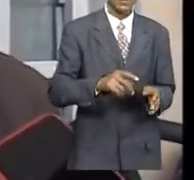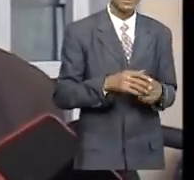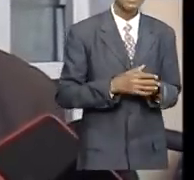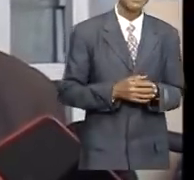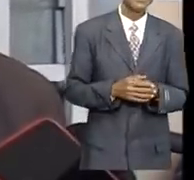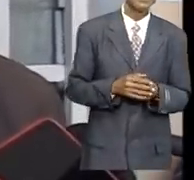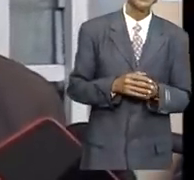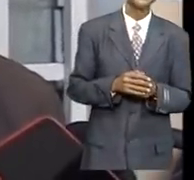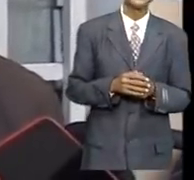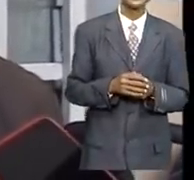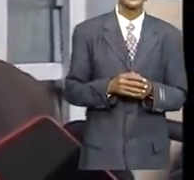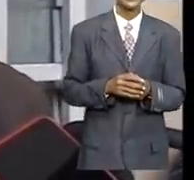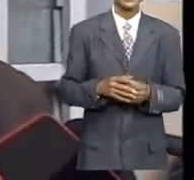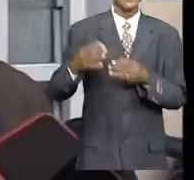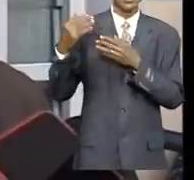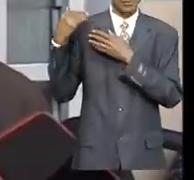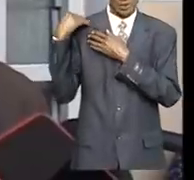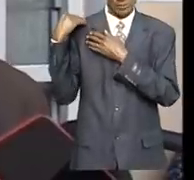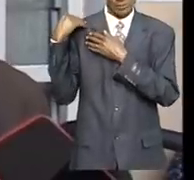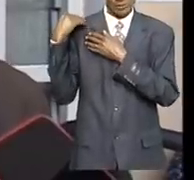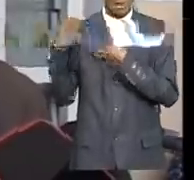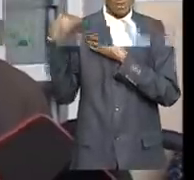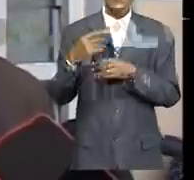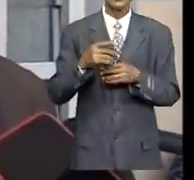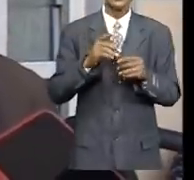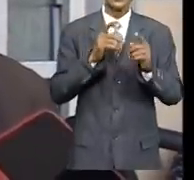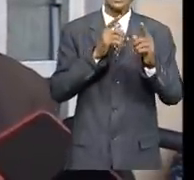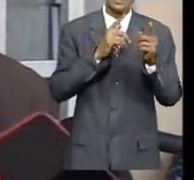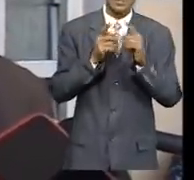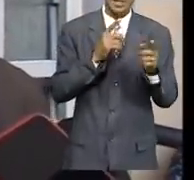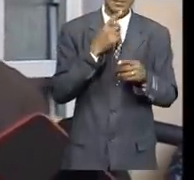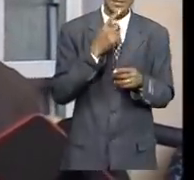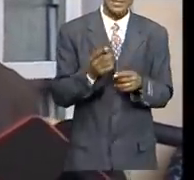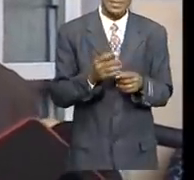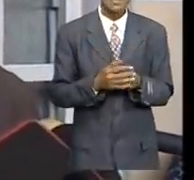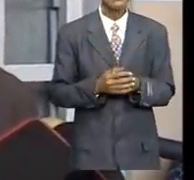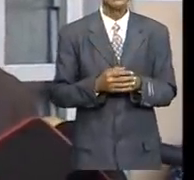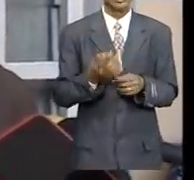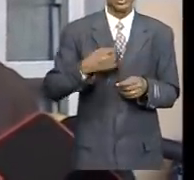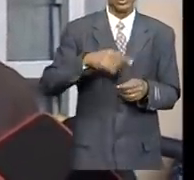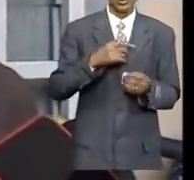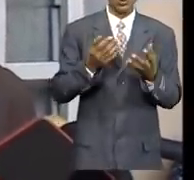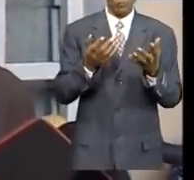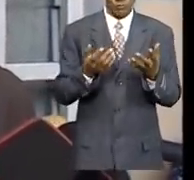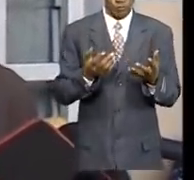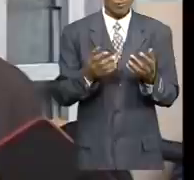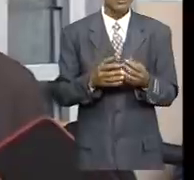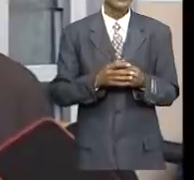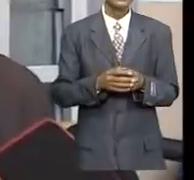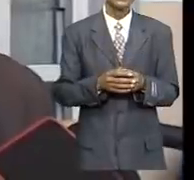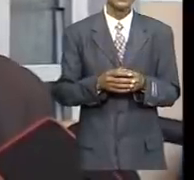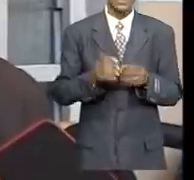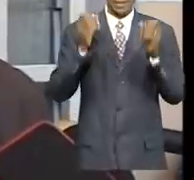Et l'évaluation qui a été faite l'année dernière lors de la revue en 2019 a montré que au